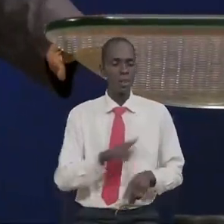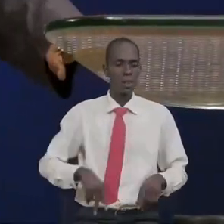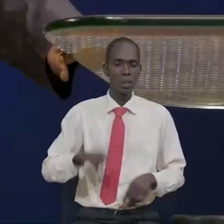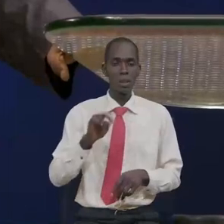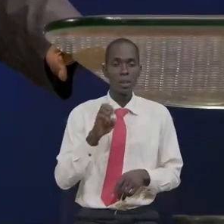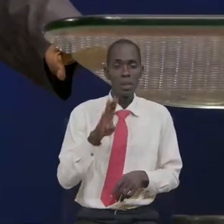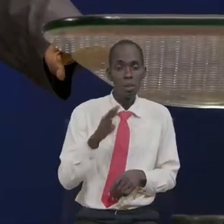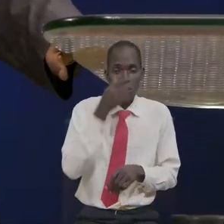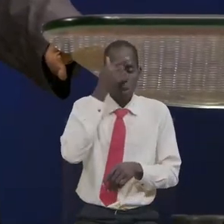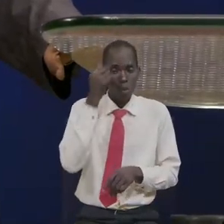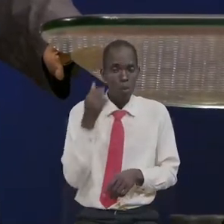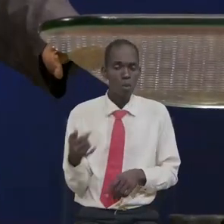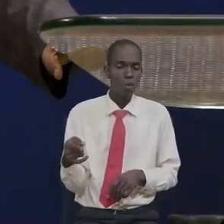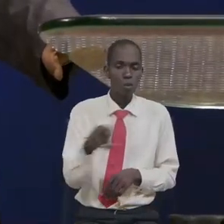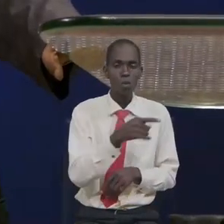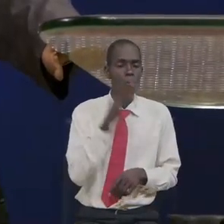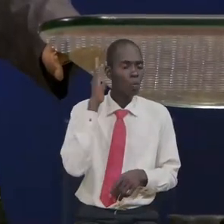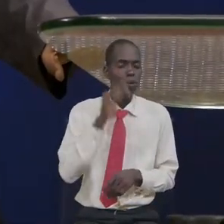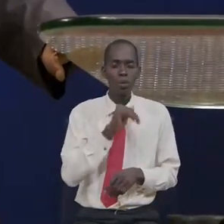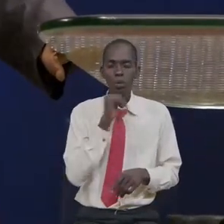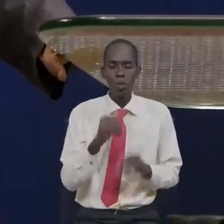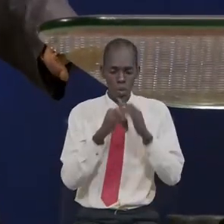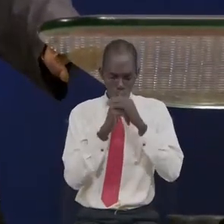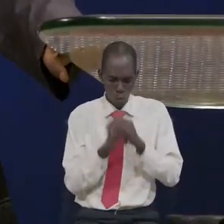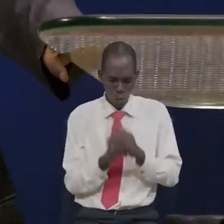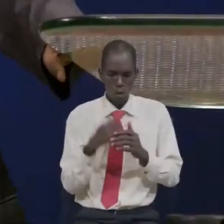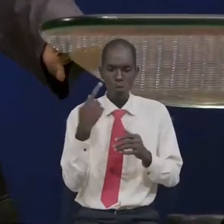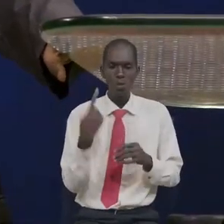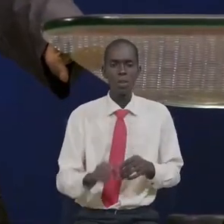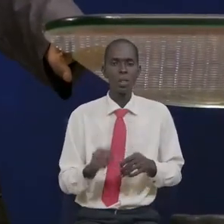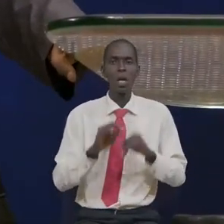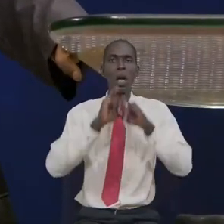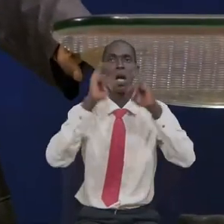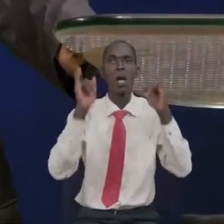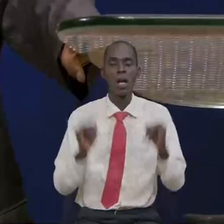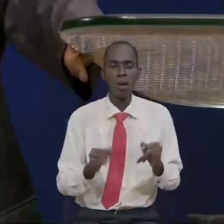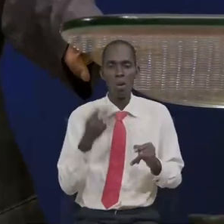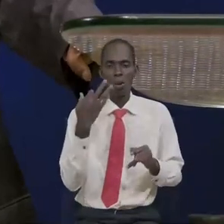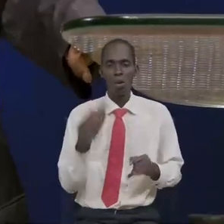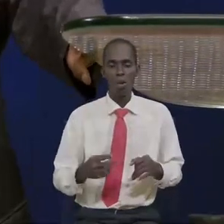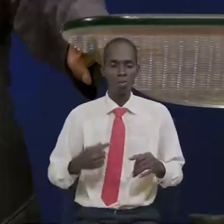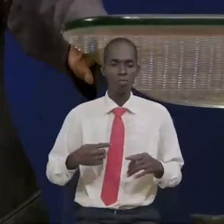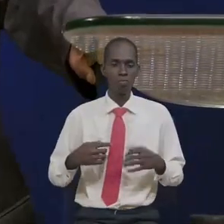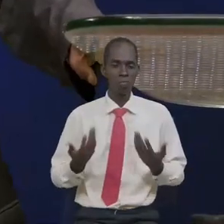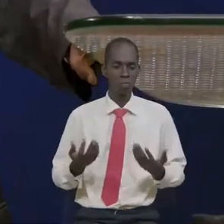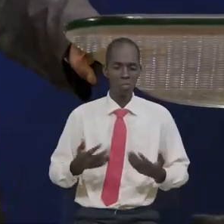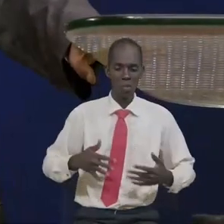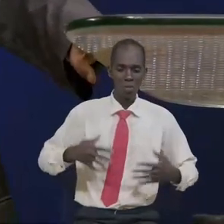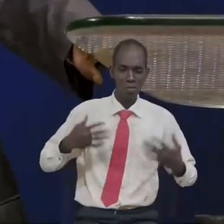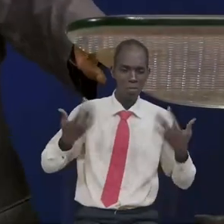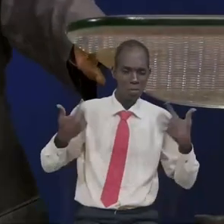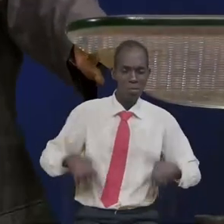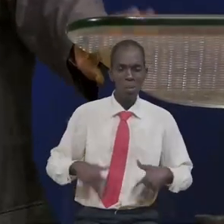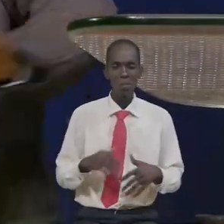parce que tu ne vas pas adorer l'idole de la mode, l'idole des pratiques,